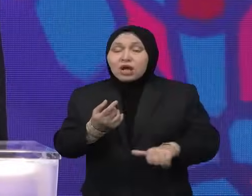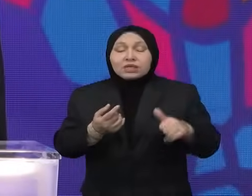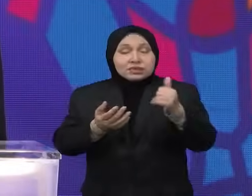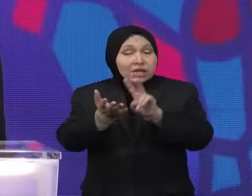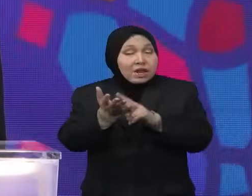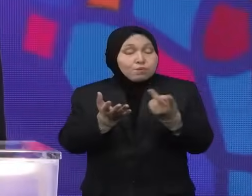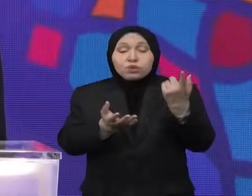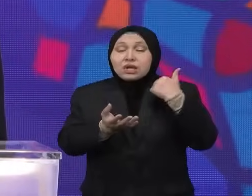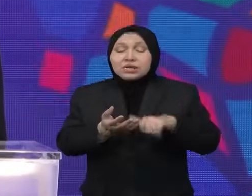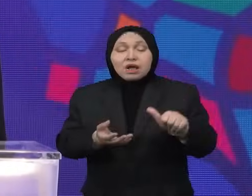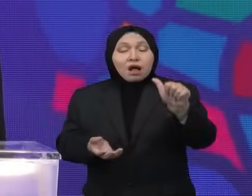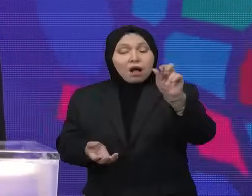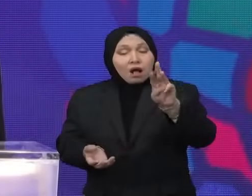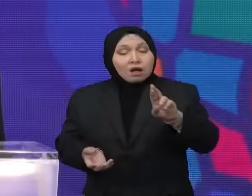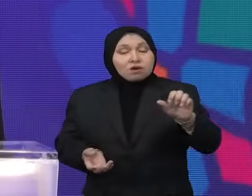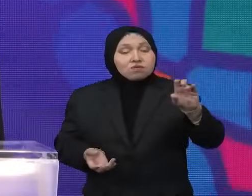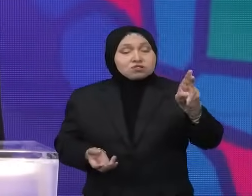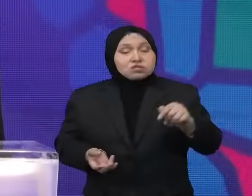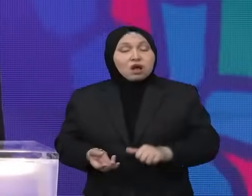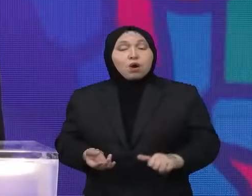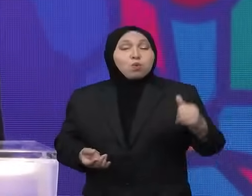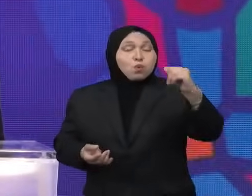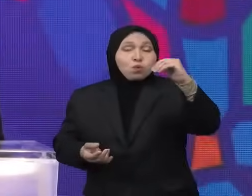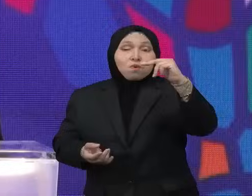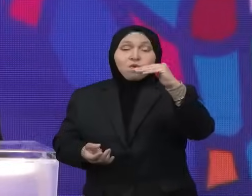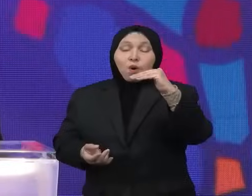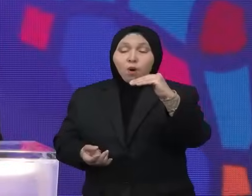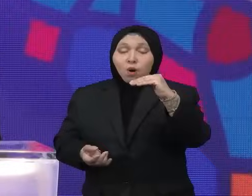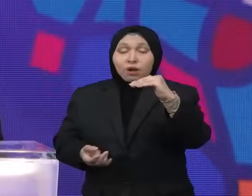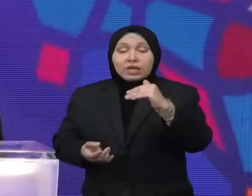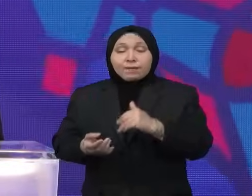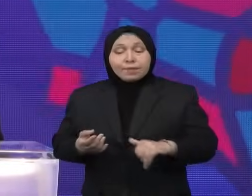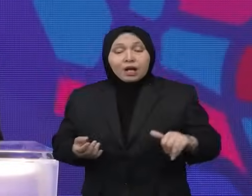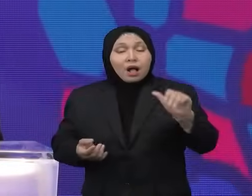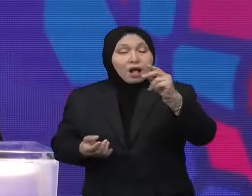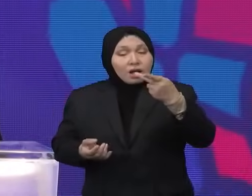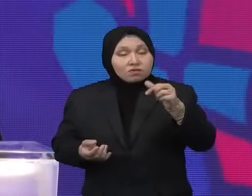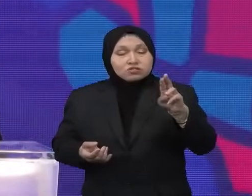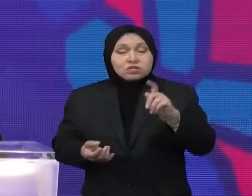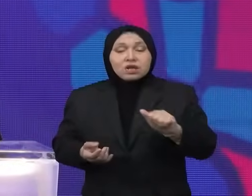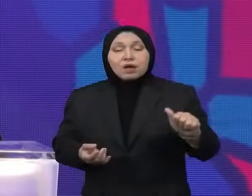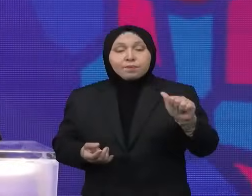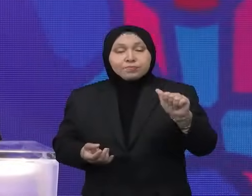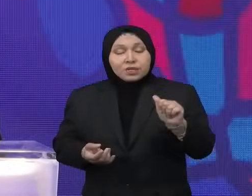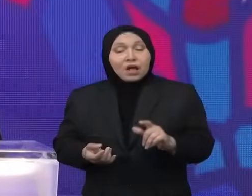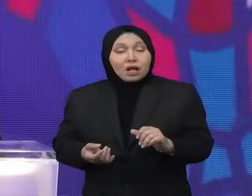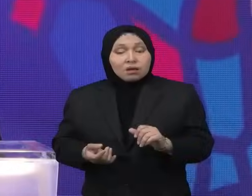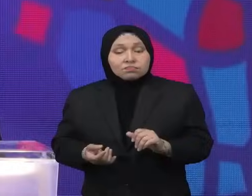tadi. Akhrijna, huruf kha yang mati sebelum dia berbaris di atas. akhrijna.